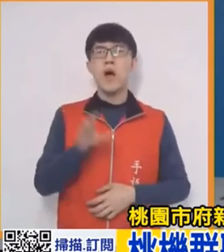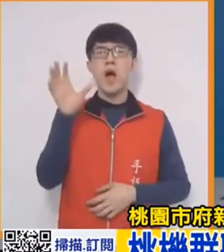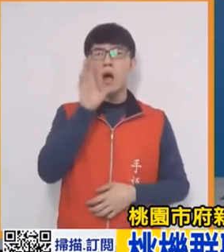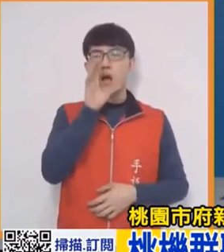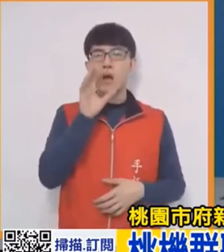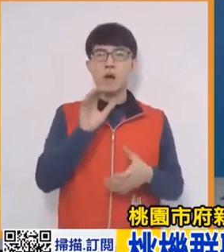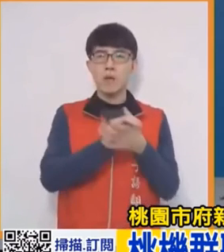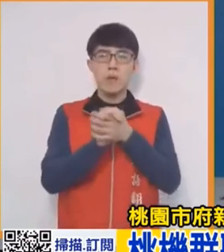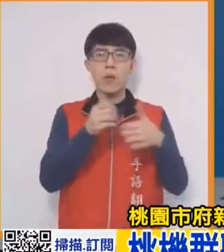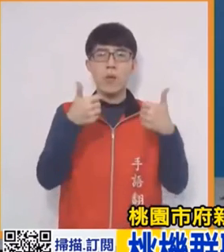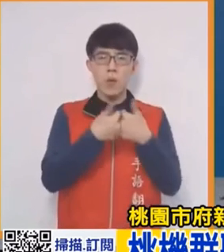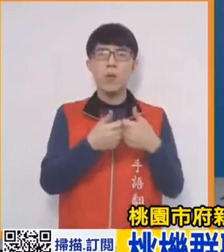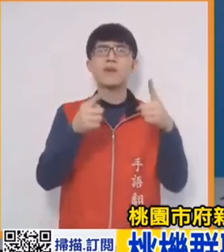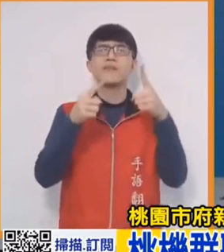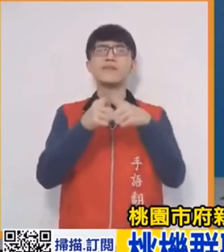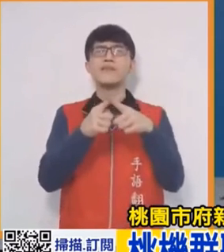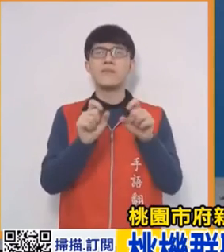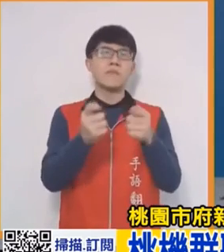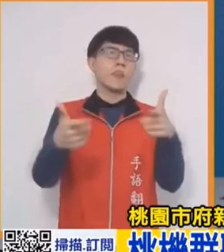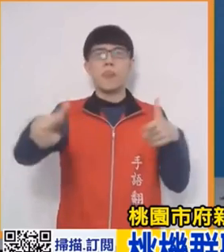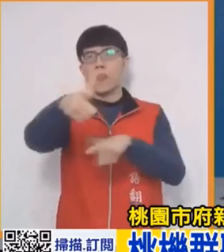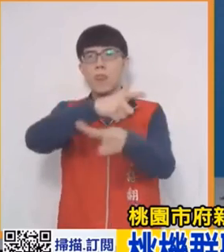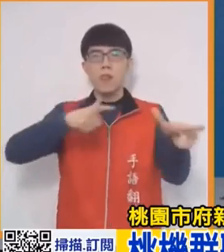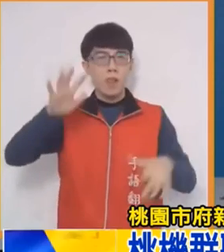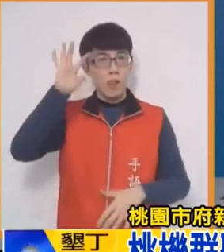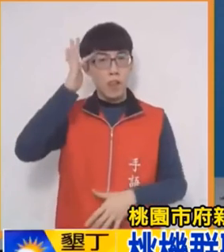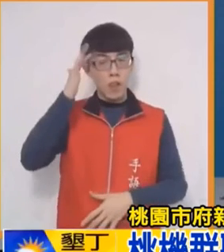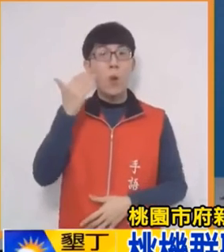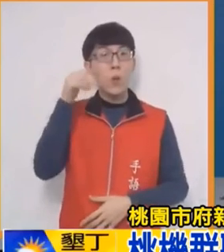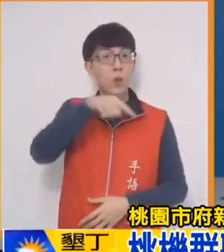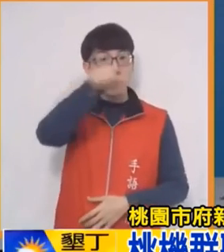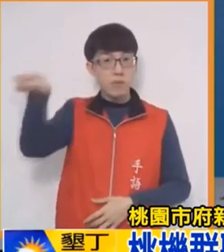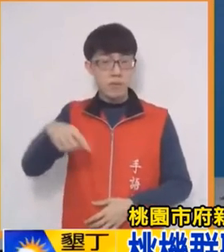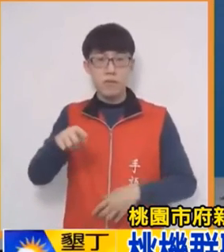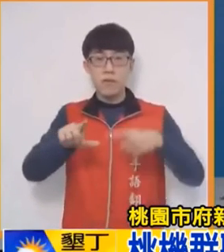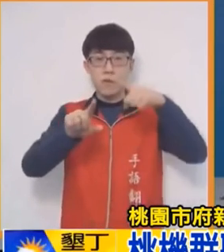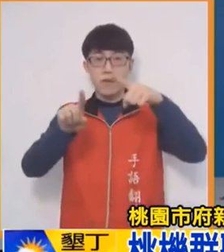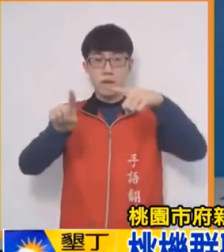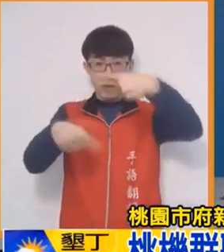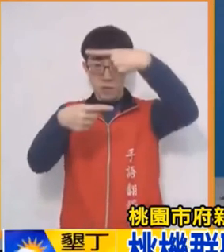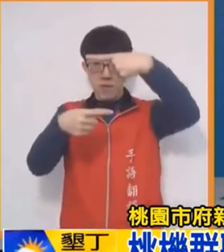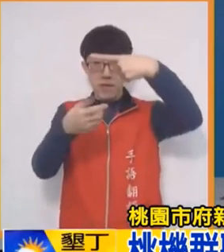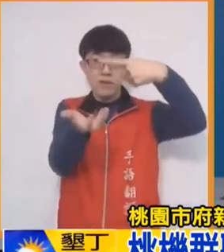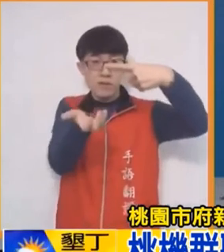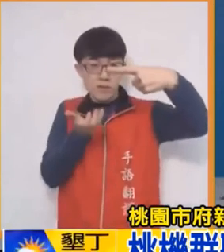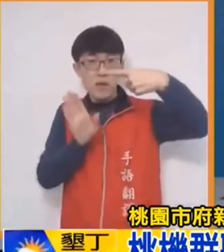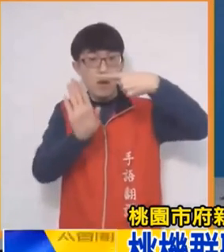以呢市府这边呼吁，只要在元旦前后有去过歌友会的，都应该要出来采